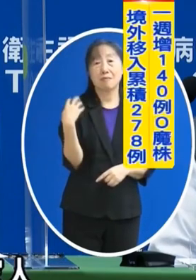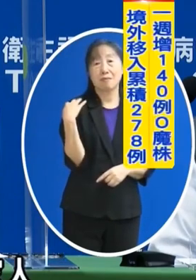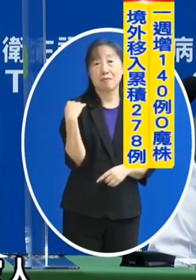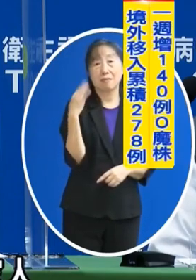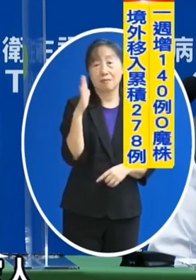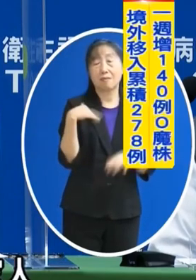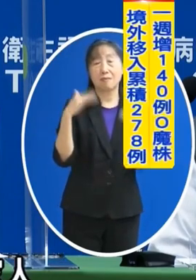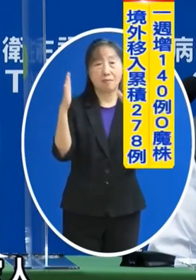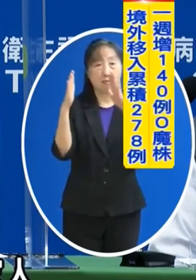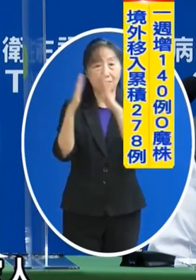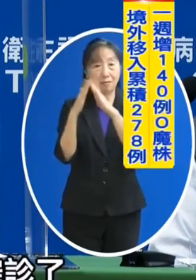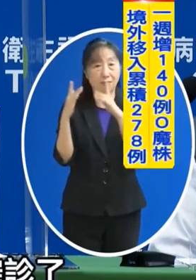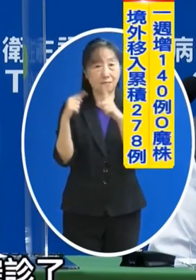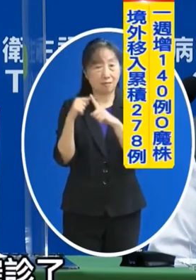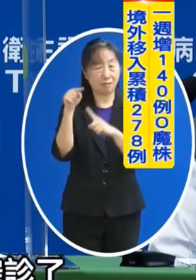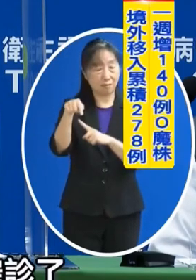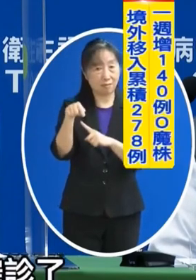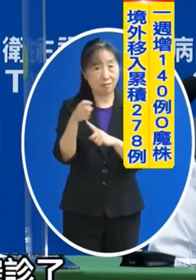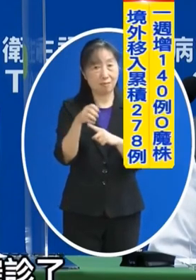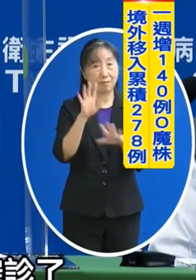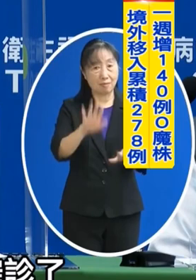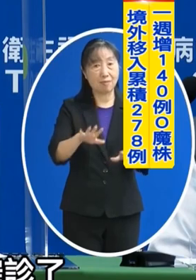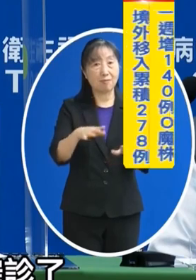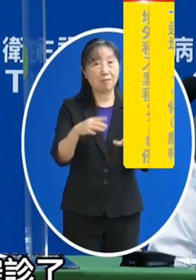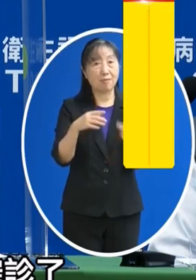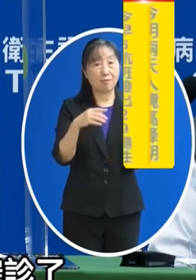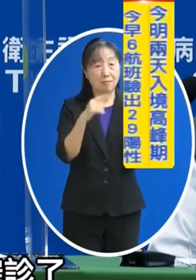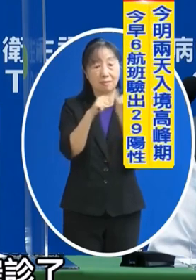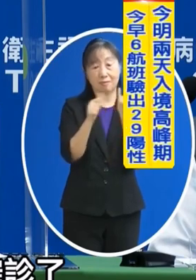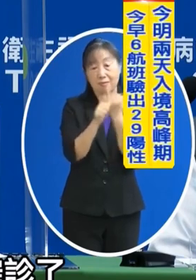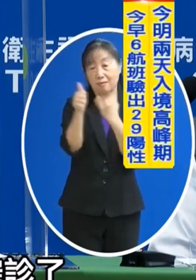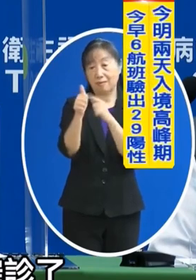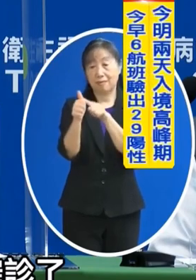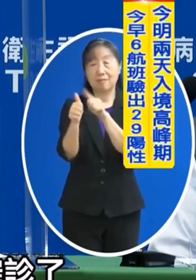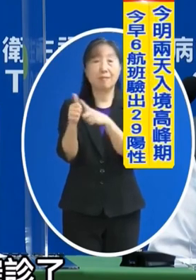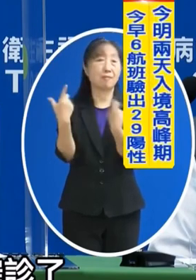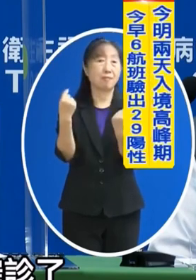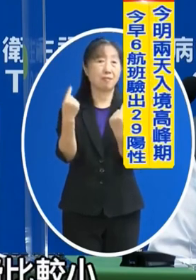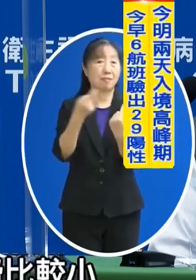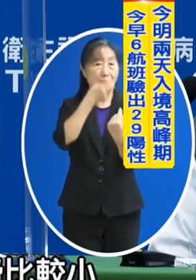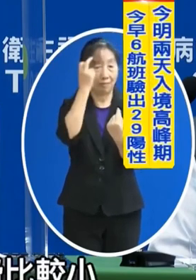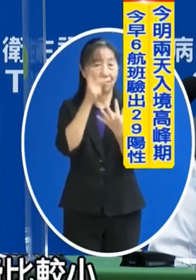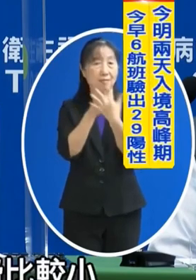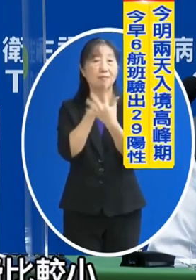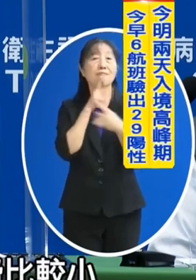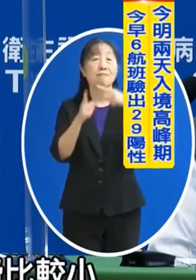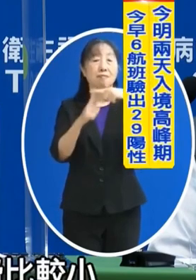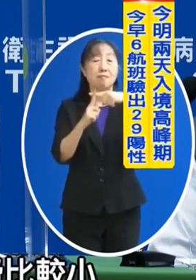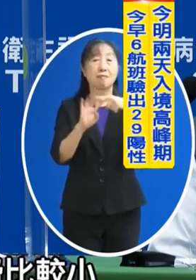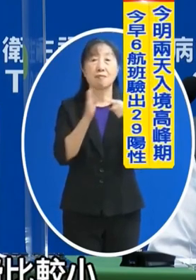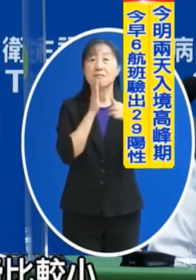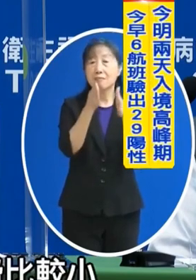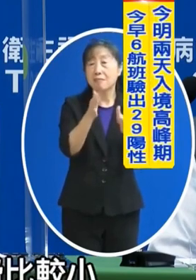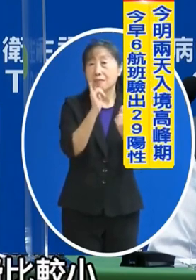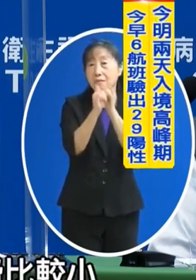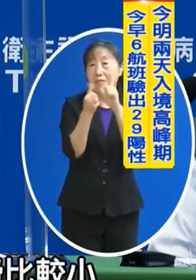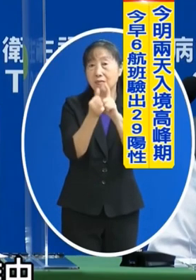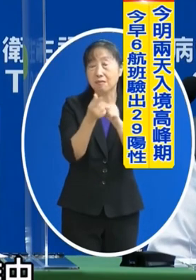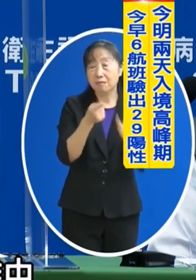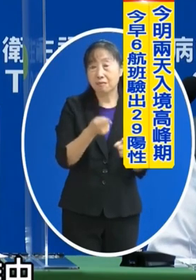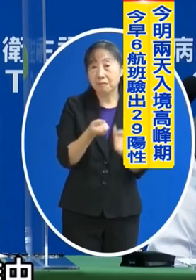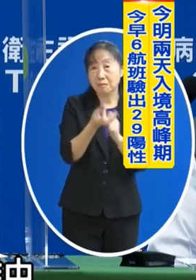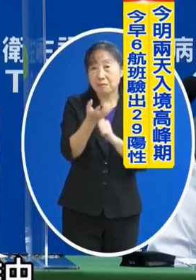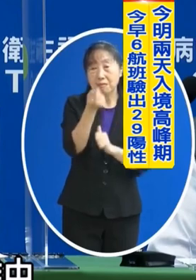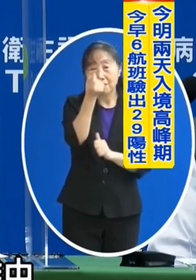个家人，那今天她的先生也确诊了。那不过这个对社区的威胁比较小，因为她